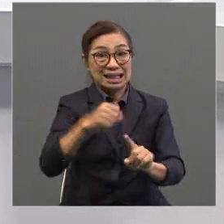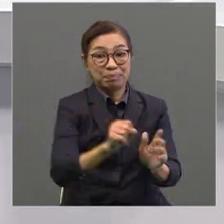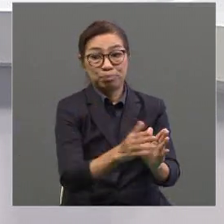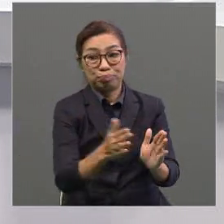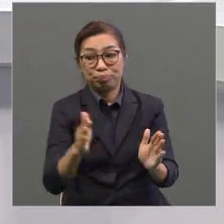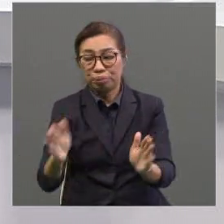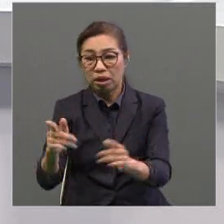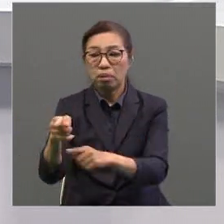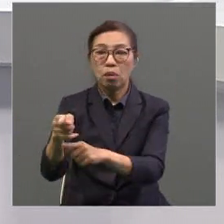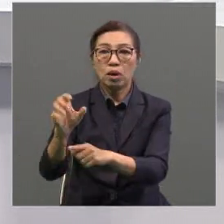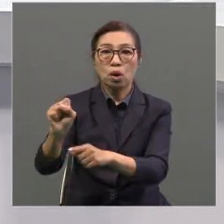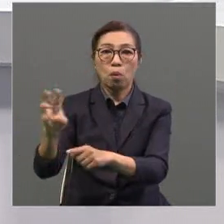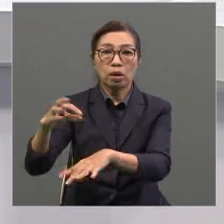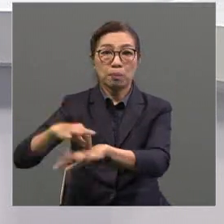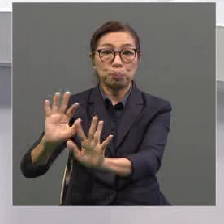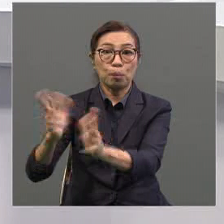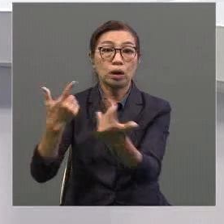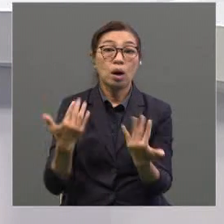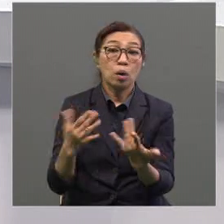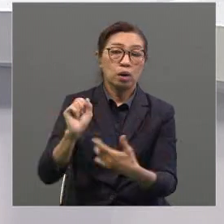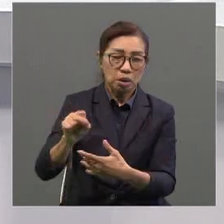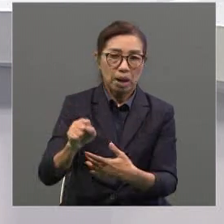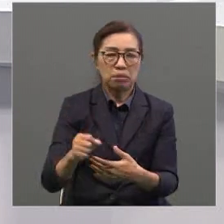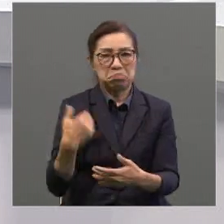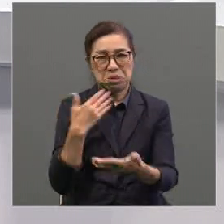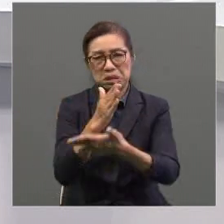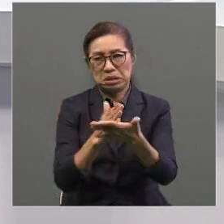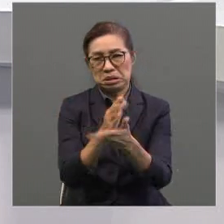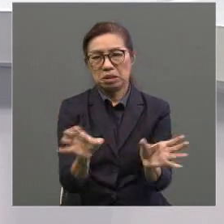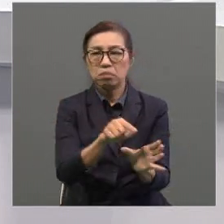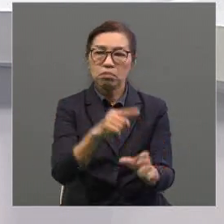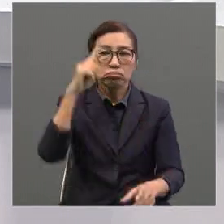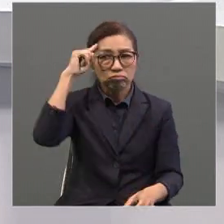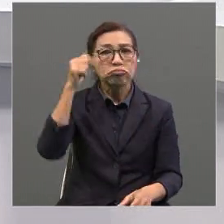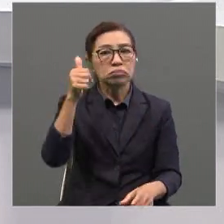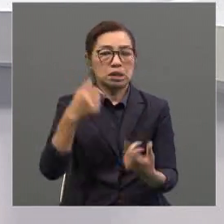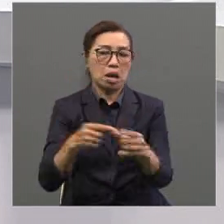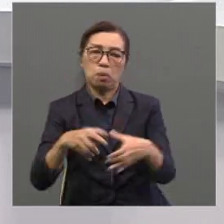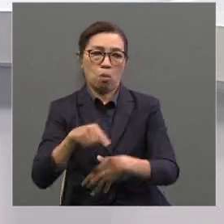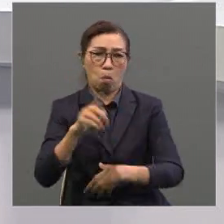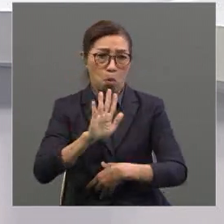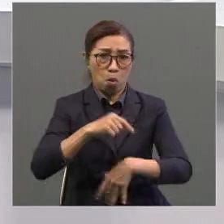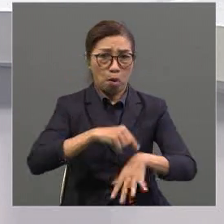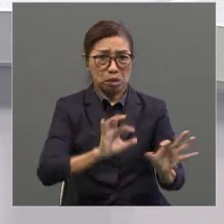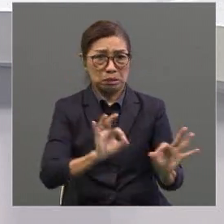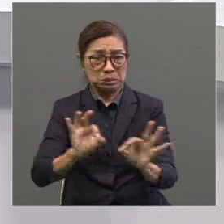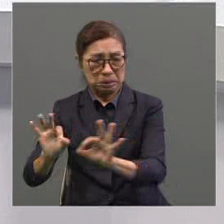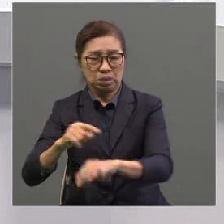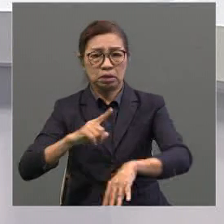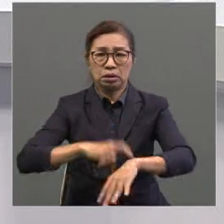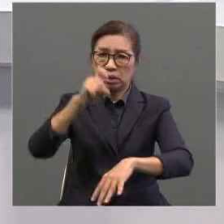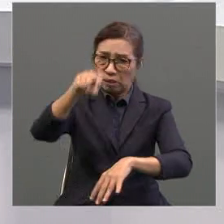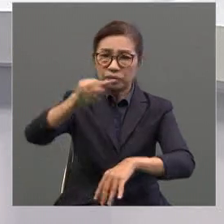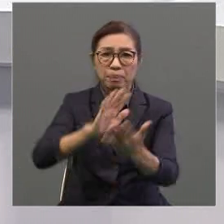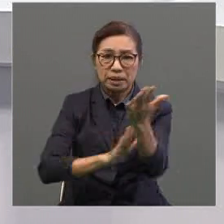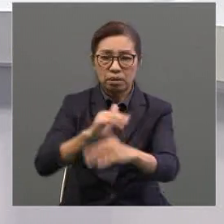หมดอำนาจหน้าที่ของสวบางส่วนก็เห็นด้วยบางส่วนเองก็บอกว่าไม่เห็นด้วยจริงๆแล้วเนี่ยมันยืดระยะเวลาไปพอสมควรทีเดียวประเทศชาติก็อยากที่